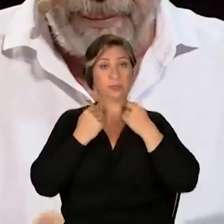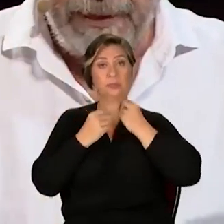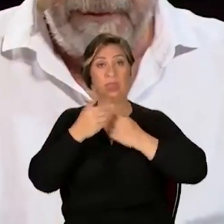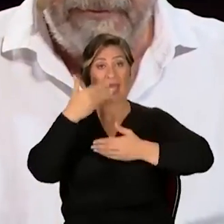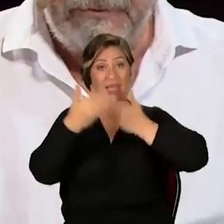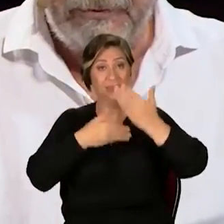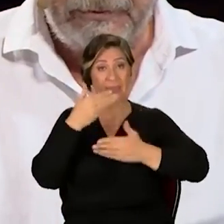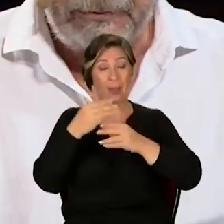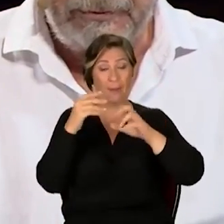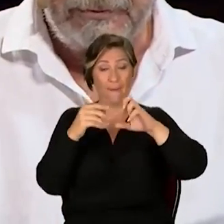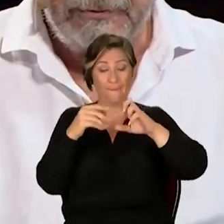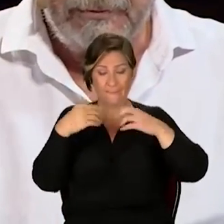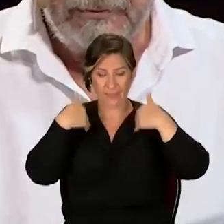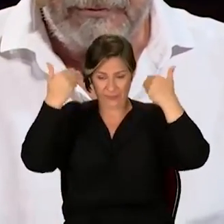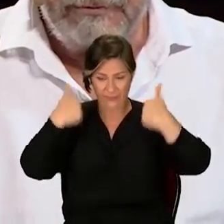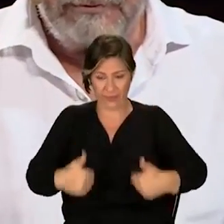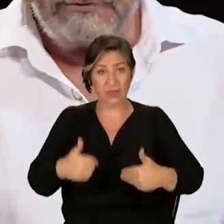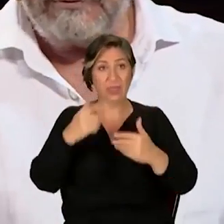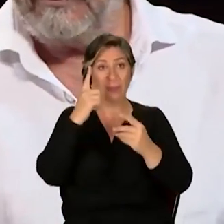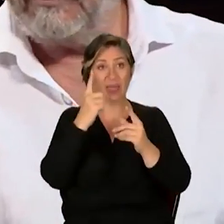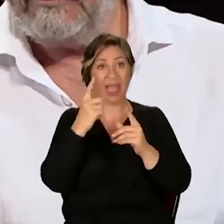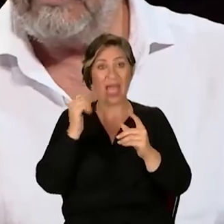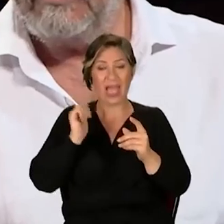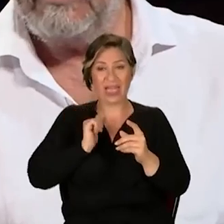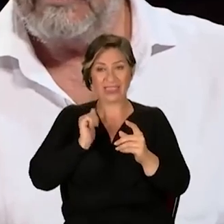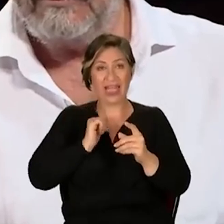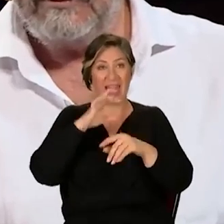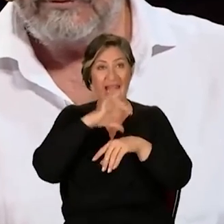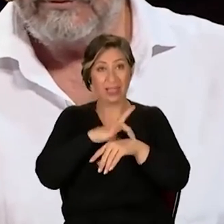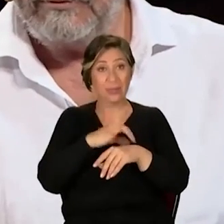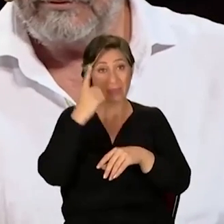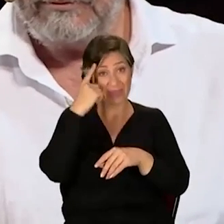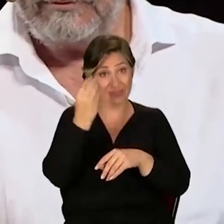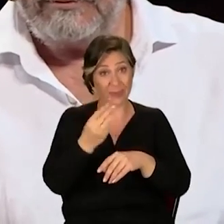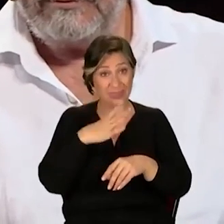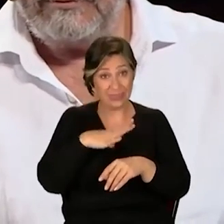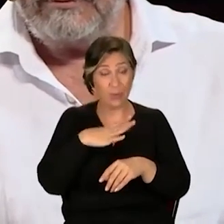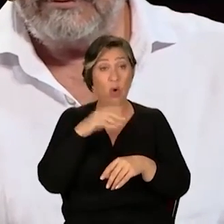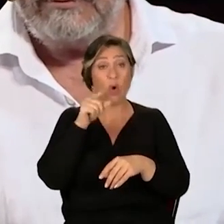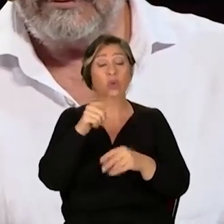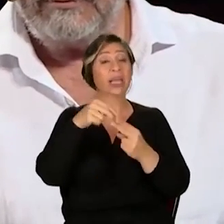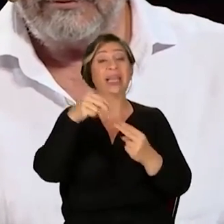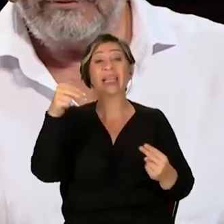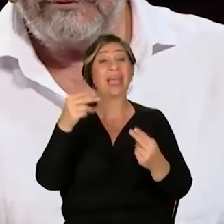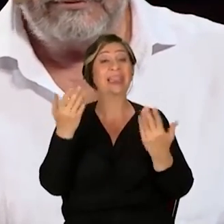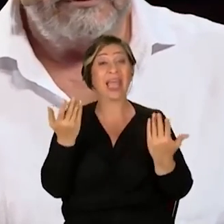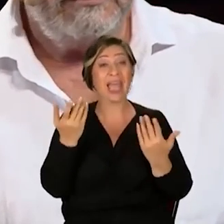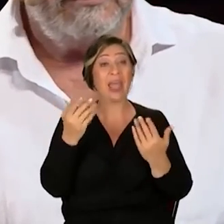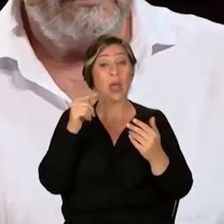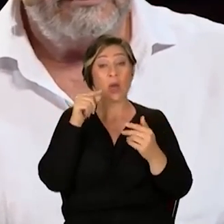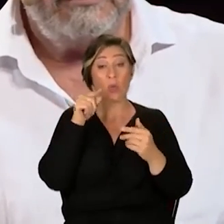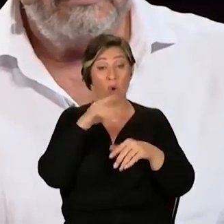Tanımlamasında da o patofizyolojisinin tanımlanmasında da bir askeri hekimin şeyi rolü vardır. Oradaki öykü şöyle. Ya